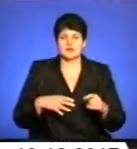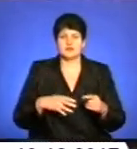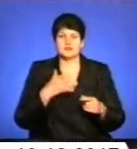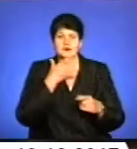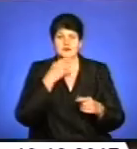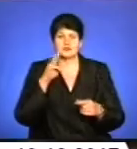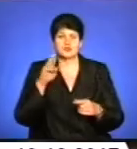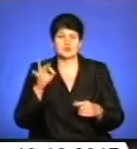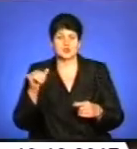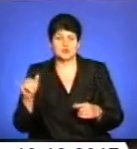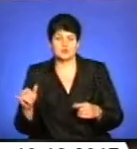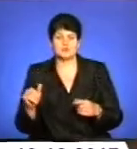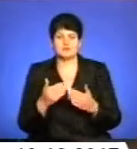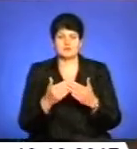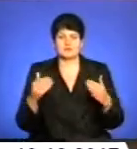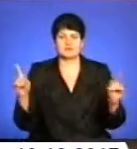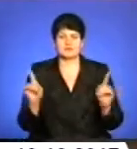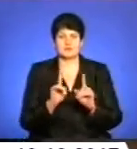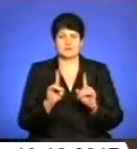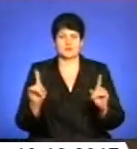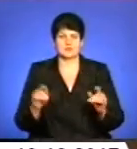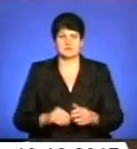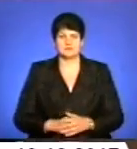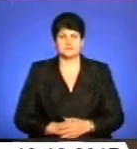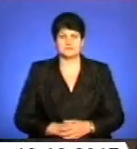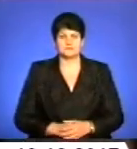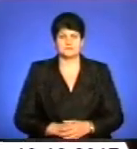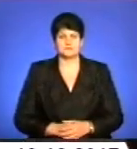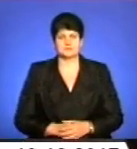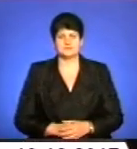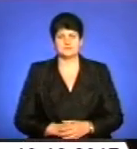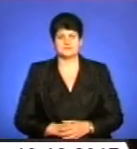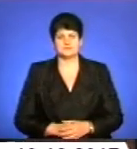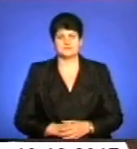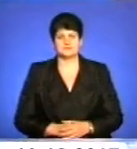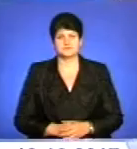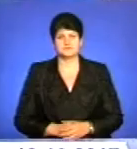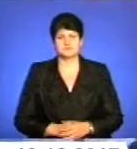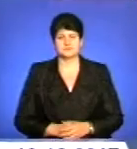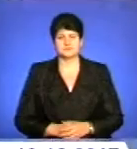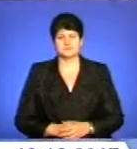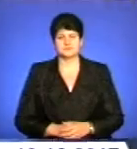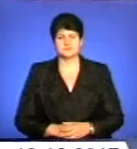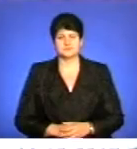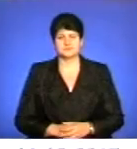святкове шоу та виставка-мюзикл. Богдан Буденчук, Оксана Галіяш, Вісті ТТБ.